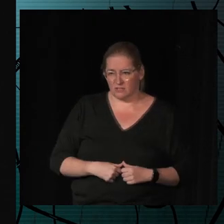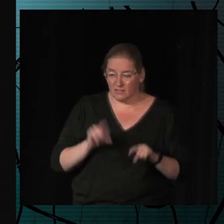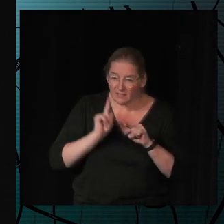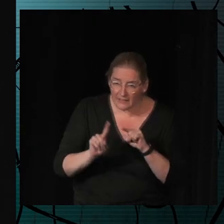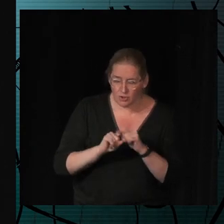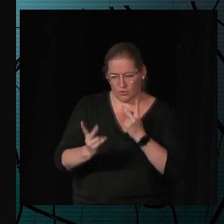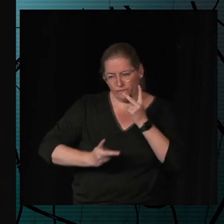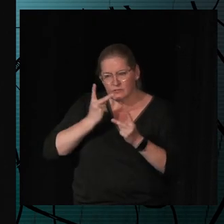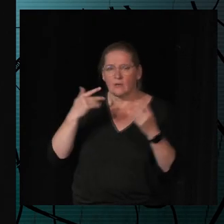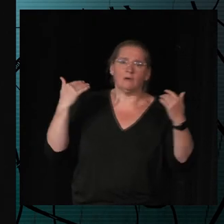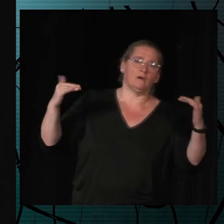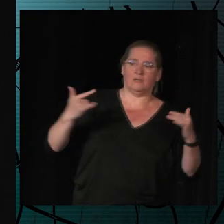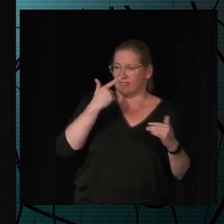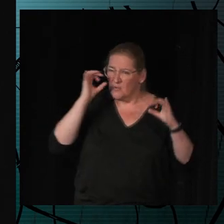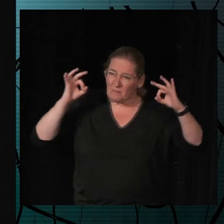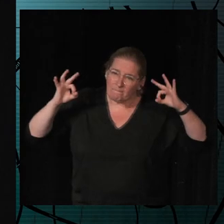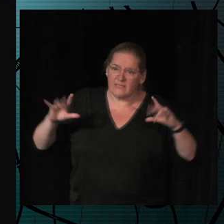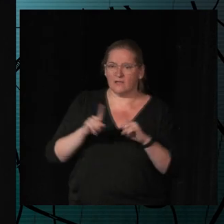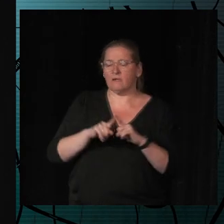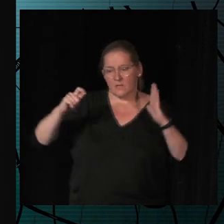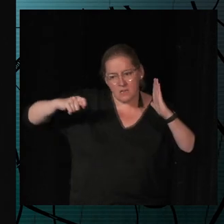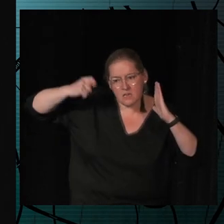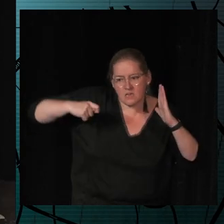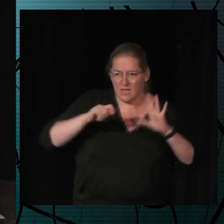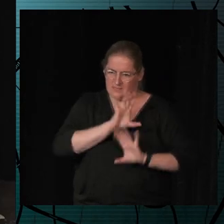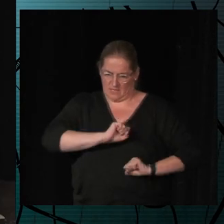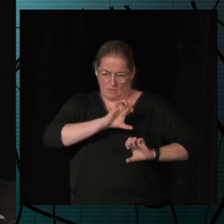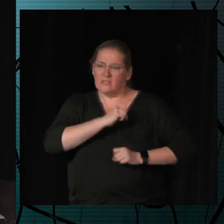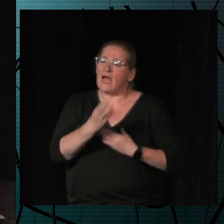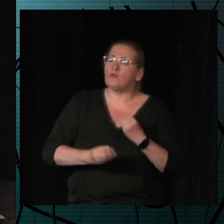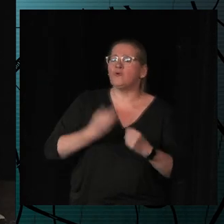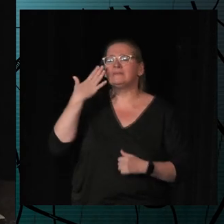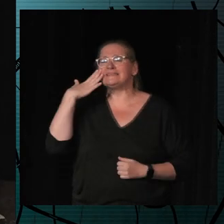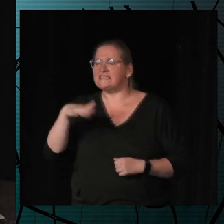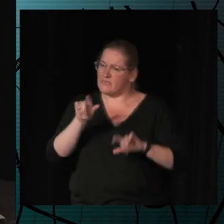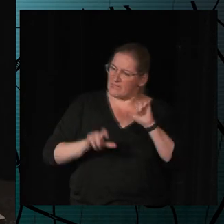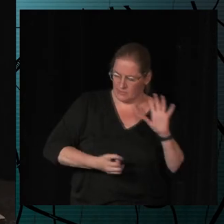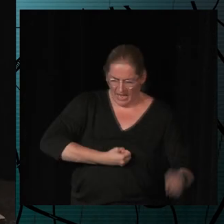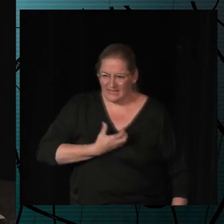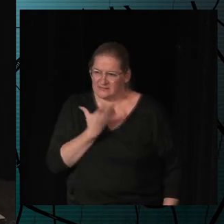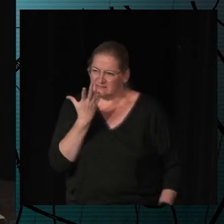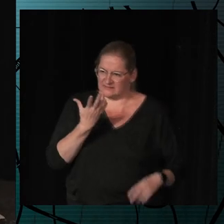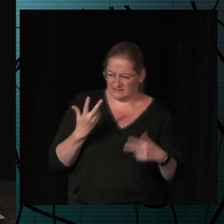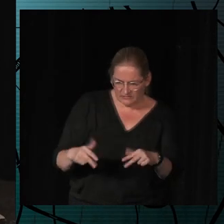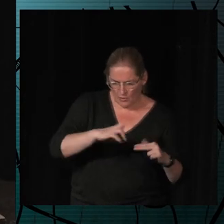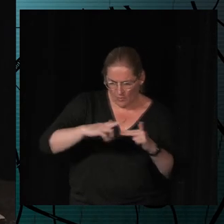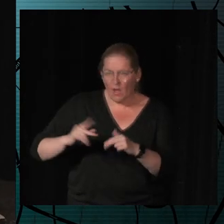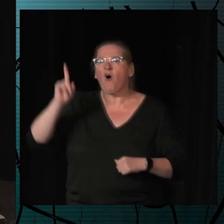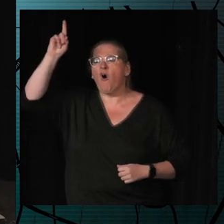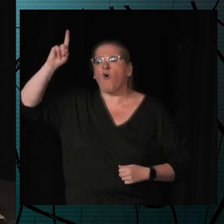est vraiment dans l'ordre presque du cinéma expérimental ou d'œuvre de de vidéos plasti icienne qui qu'on pourrait tout à fait voir à l'étage